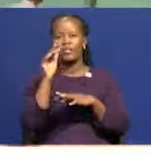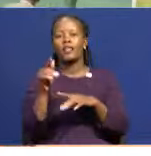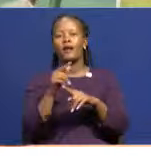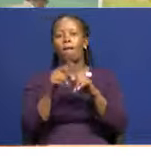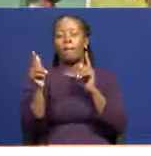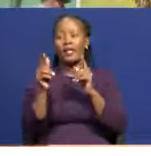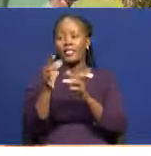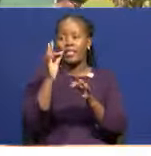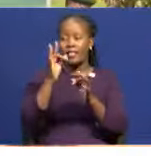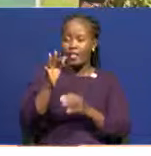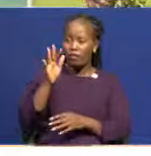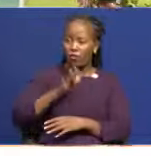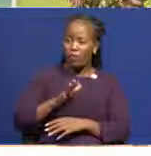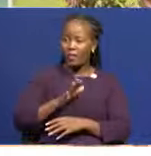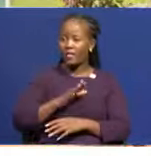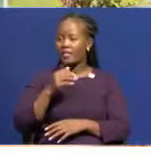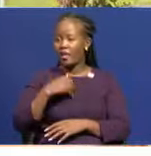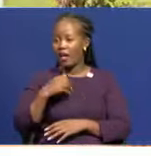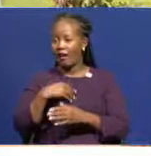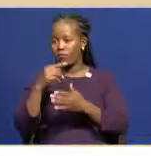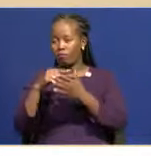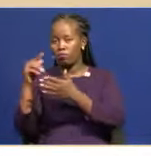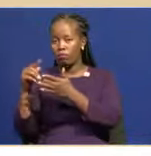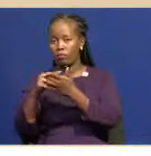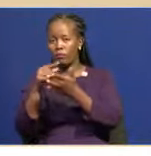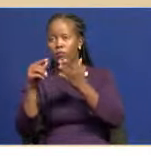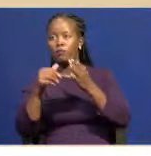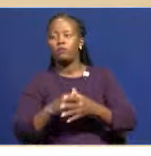mama hata la mbwa wamwa.